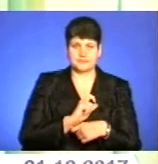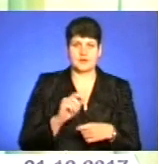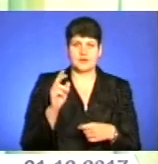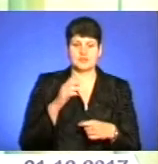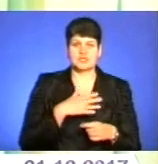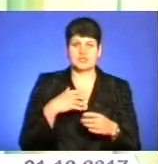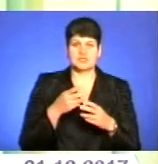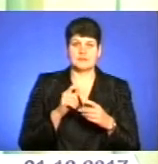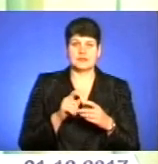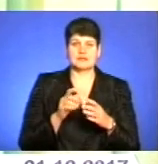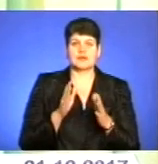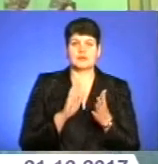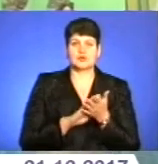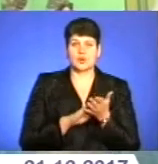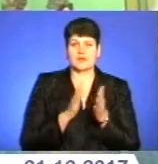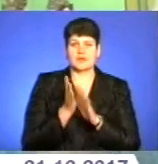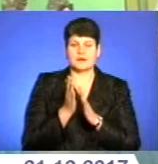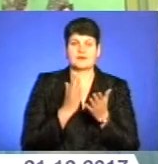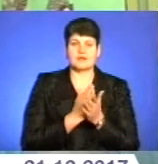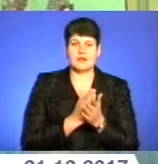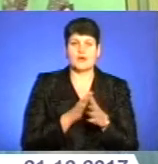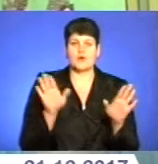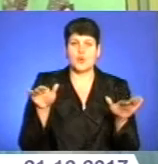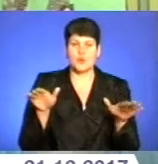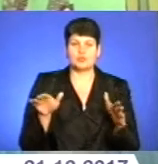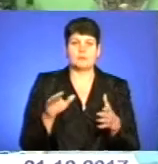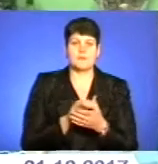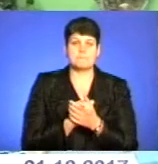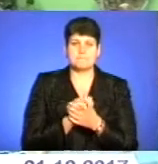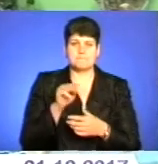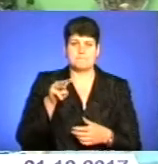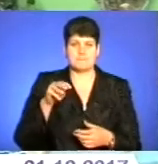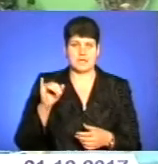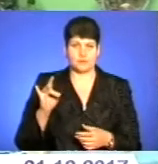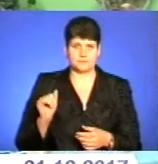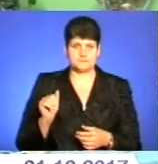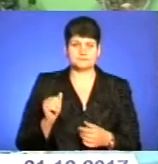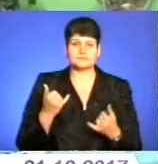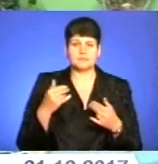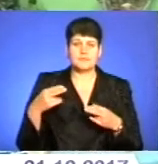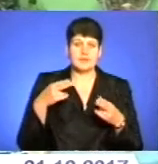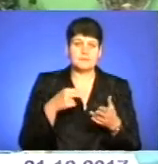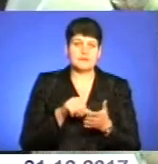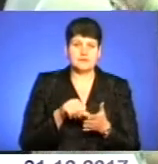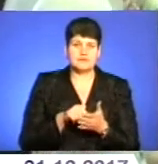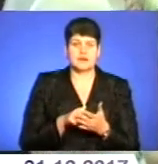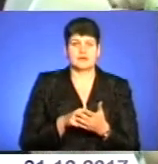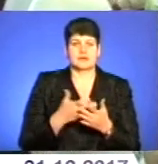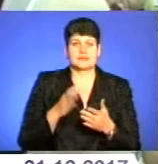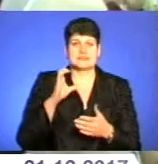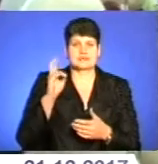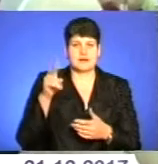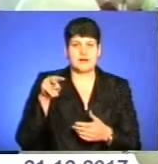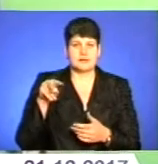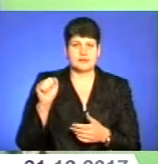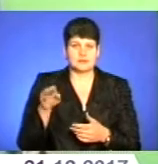шахматкою. На долонях сидить голуб миру. Андріана зі Скала та участь у виставці бере 2-й рік поспіль. Сьогодні представляє різдвяні вироби скалицького